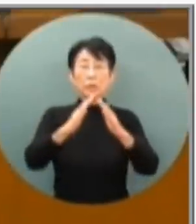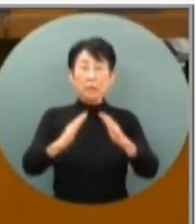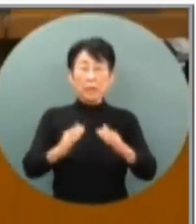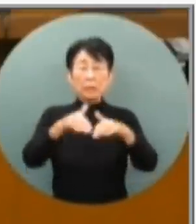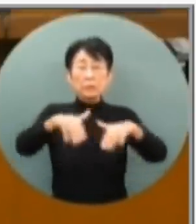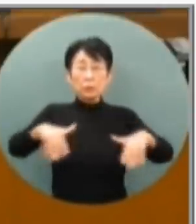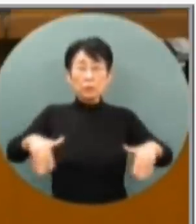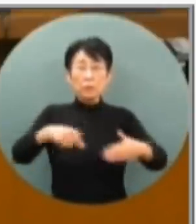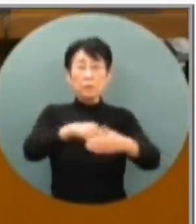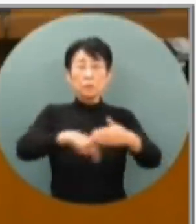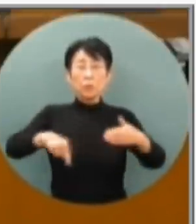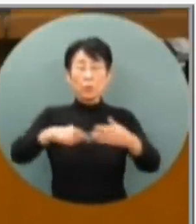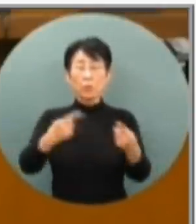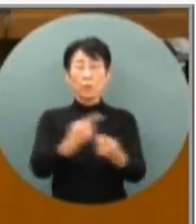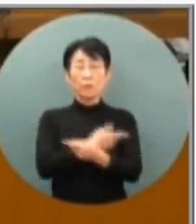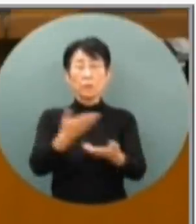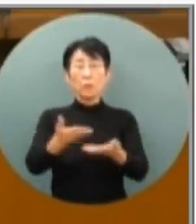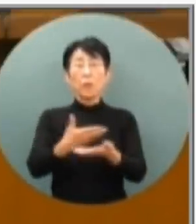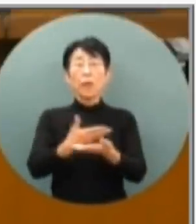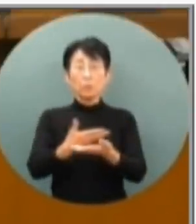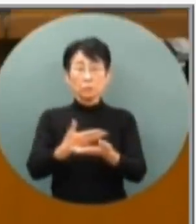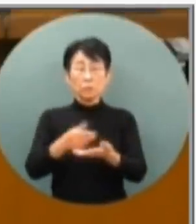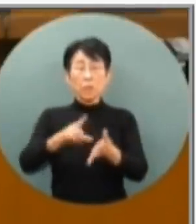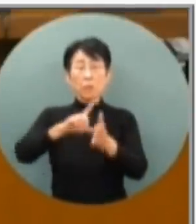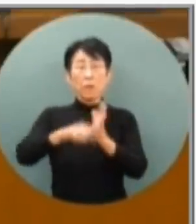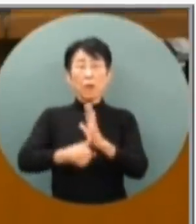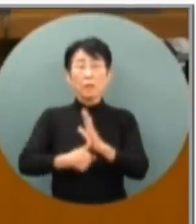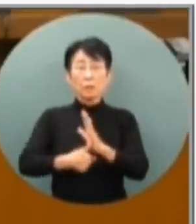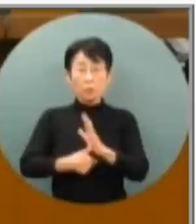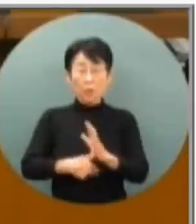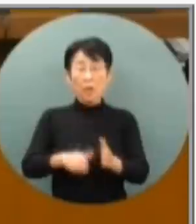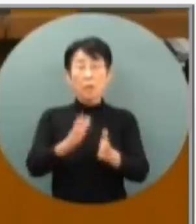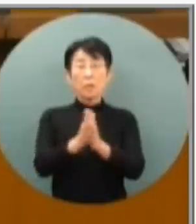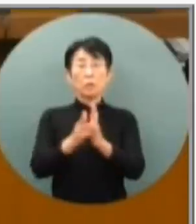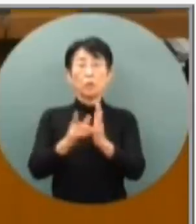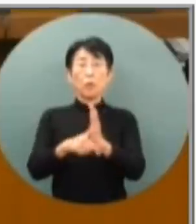であれば、県もぜひですね、共に、